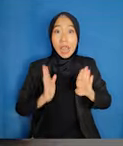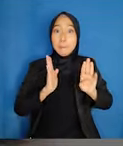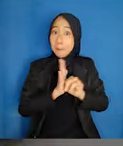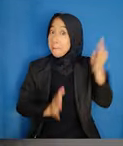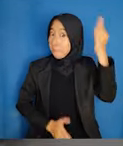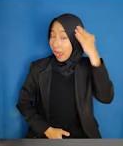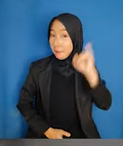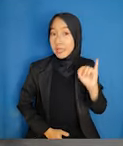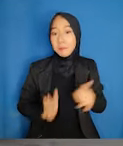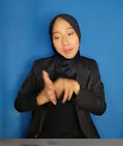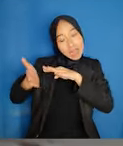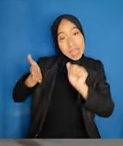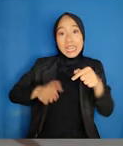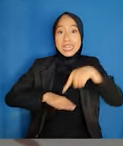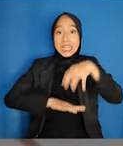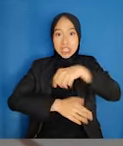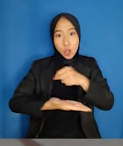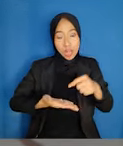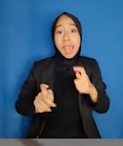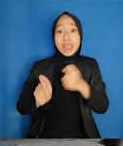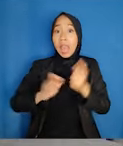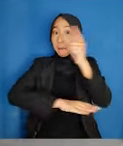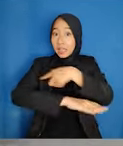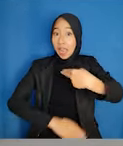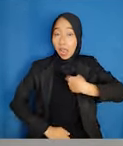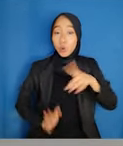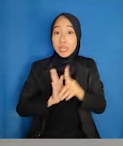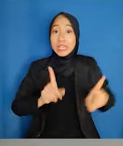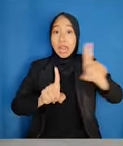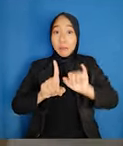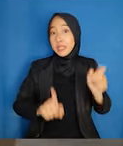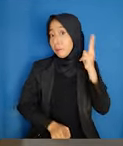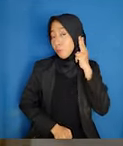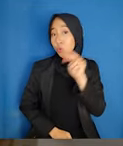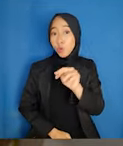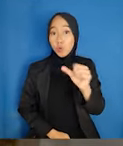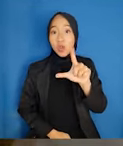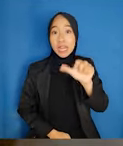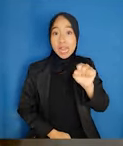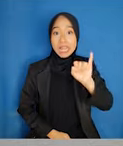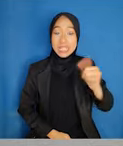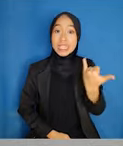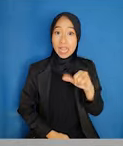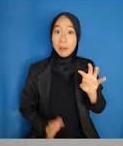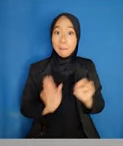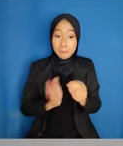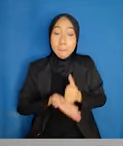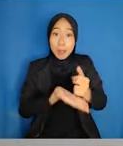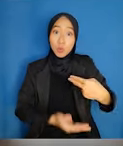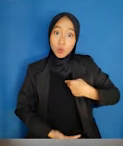di sekolah. Setiap harinya, aku didampingi oleh Ibu Nelsi yang membantuku